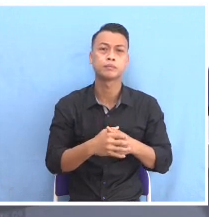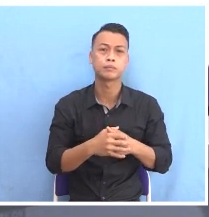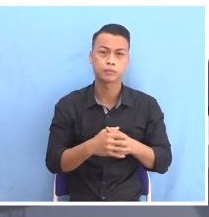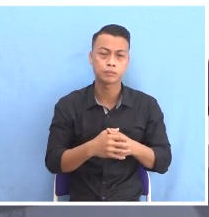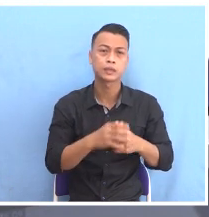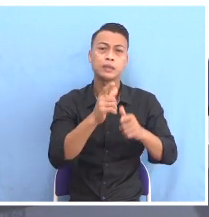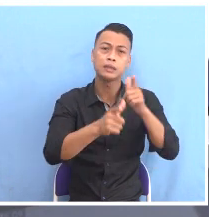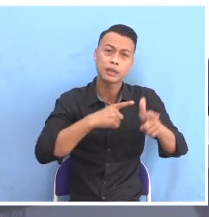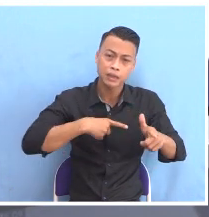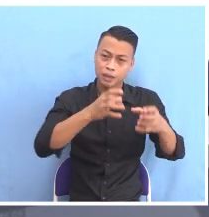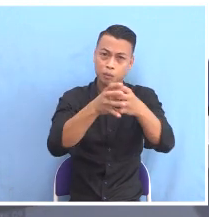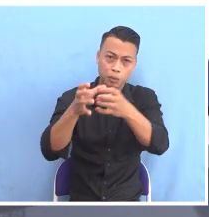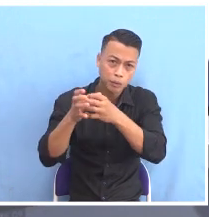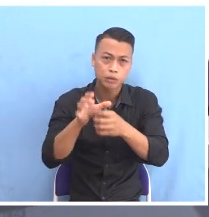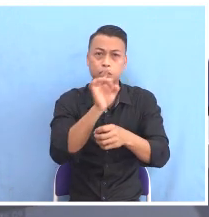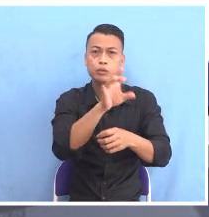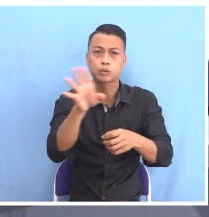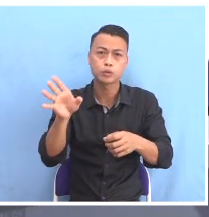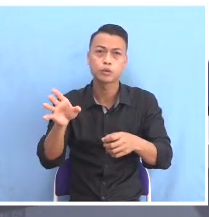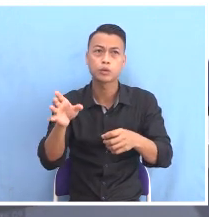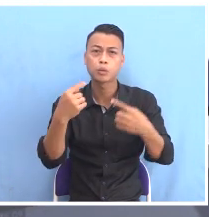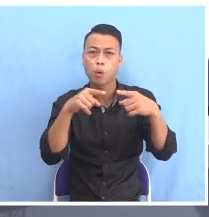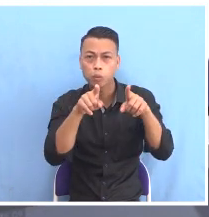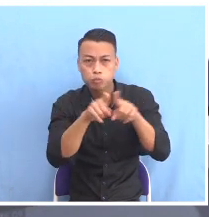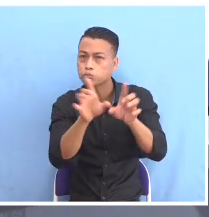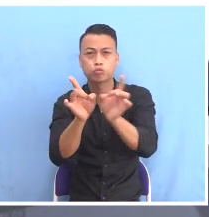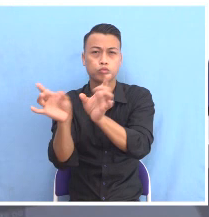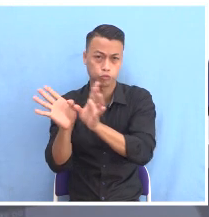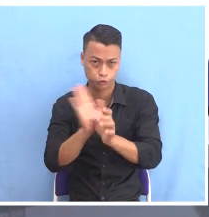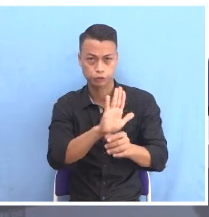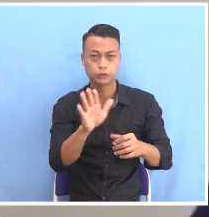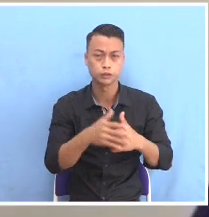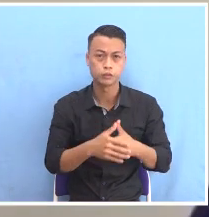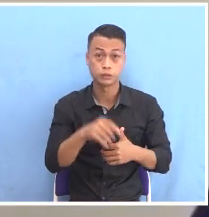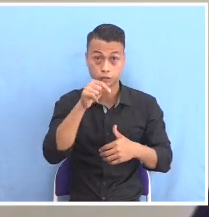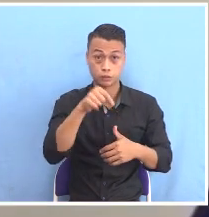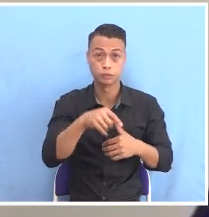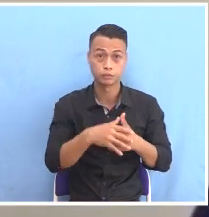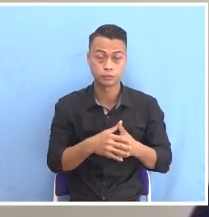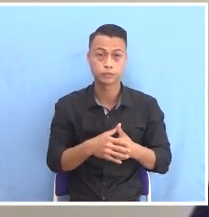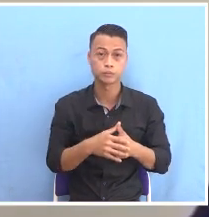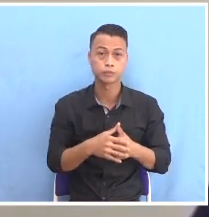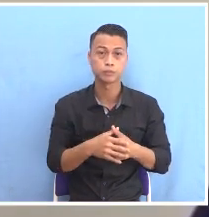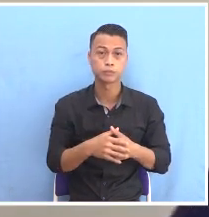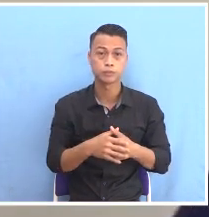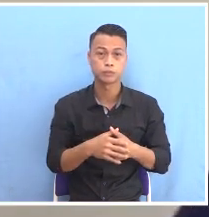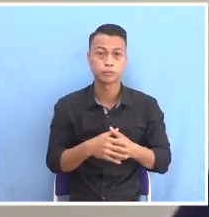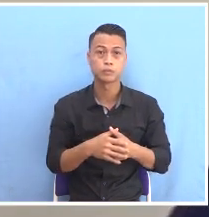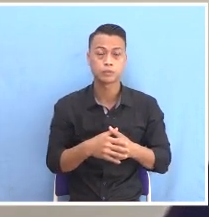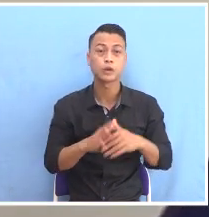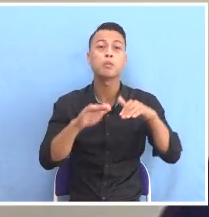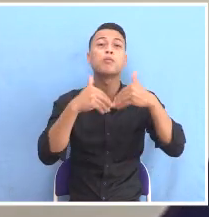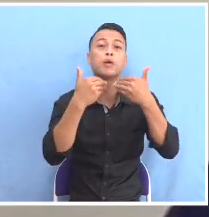တွေလုပ်ရတယ်ပေါ့။အဲတိုင်းရင်းသားလက်နက်ကိုင်တွေထဲမှာလည်းတချို့သဘောထားလေးတွေကွဲကြတဲ့ဟာတွေရှိတယ်။လက်ရှိဖြစ်နေတဲ့အခင်းချင်းကဘယ်စန